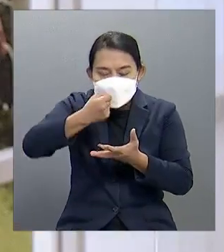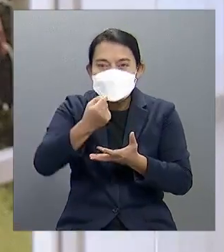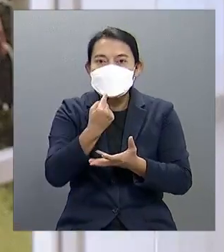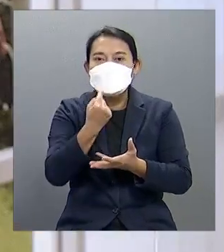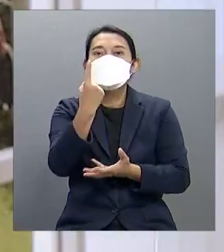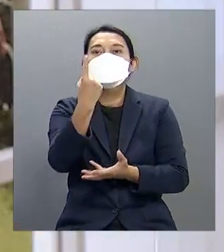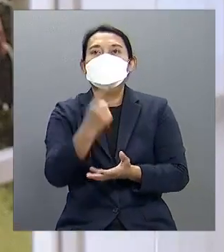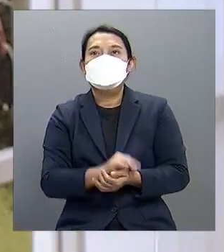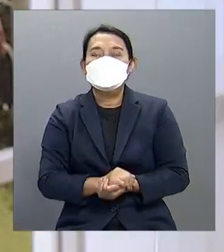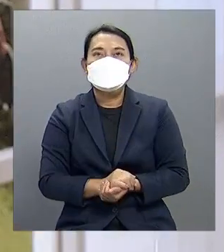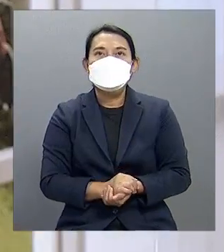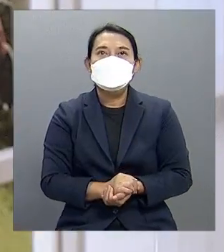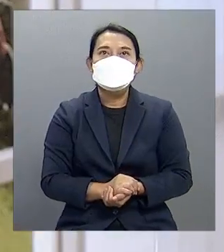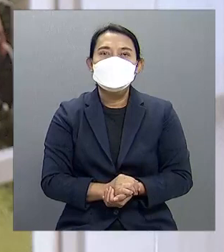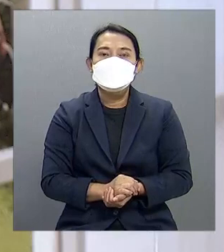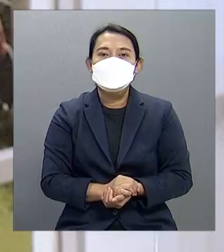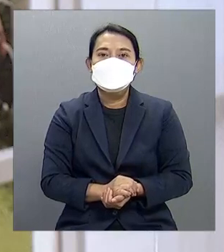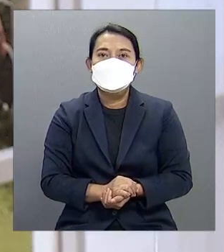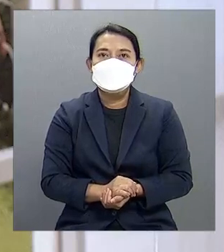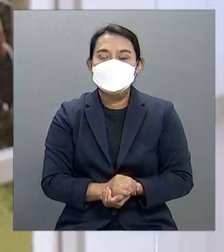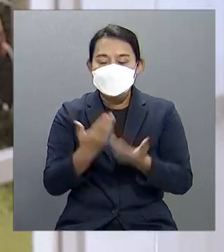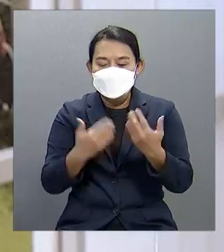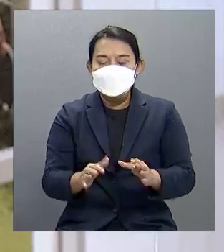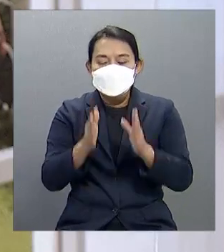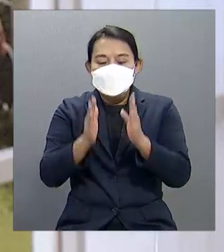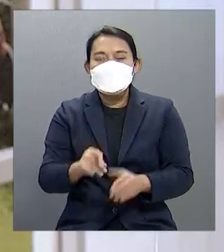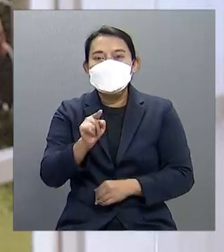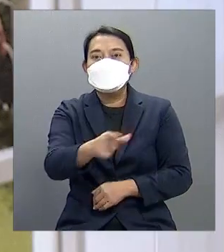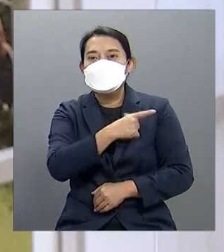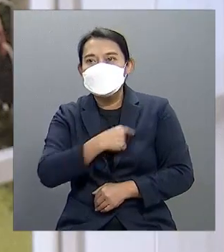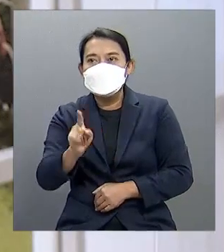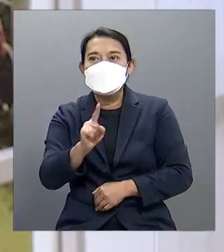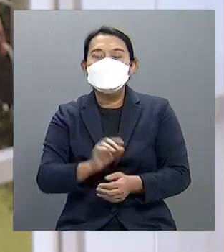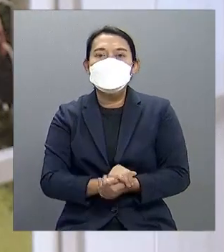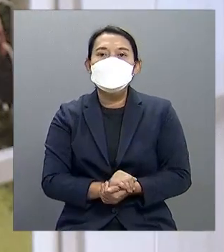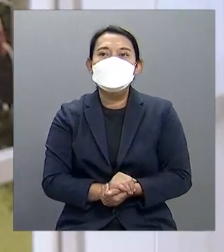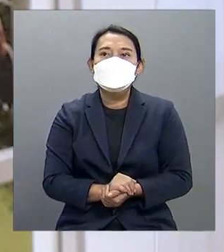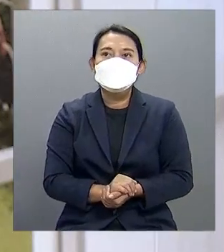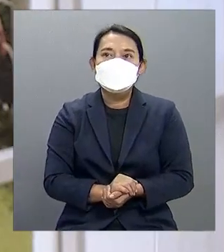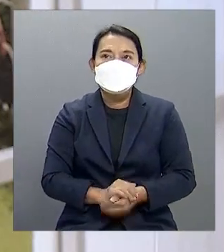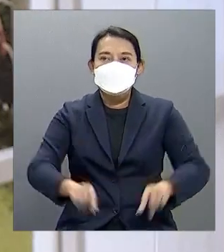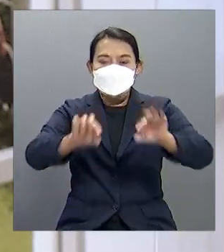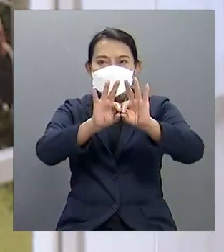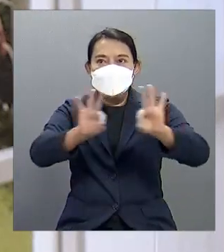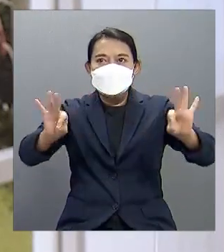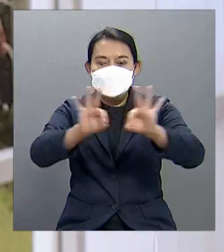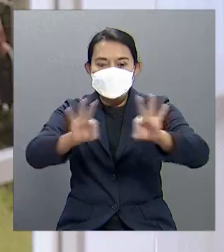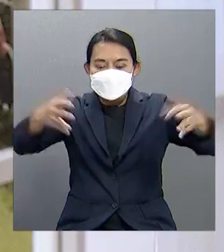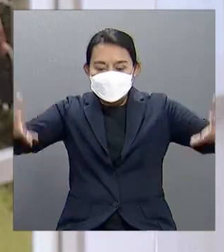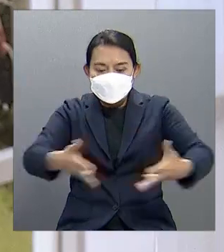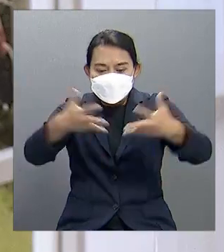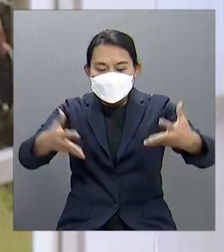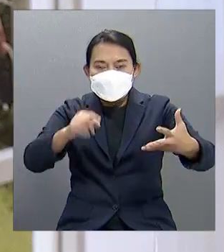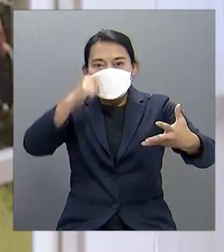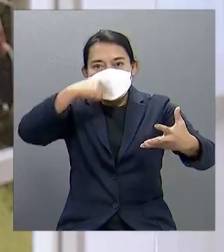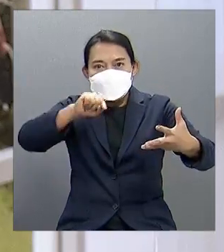คุณผู้ชมต้องบอกงี้บางคนเขาชอบมากผัดไทยหอยทอดนะจานเดียวมันไม่เคยพออย่างผมก็แล้วแต่ร้านนะครับถ้าร้านไหนอร่อยน้ำ